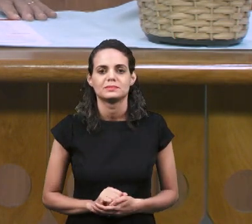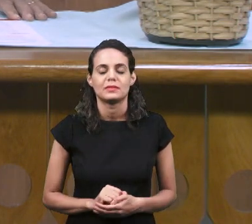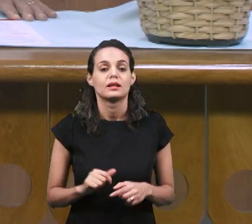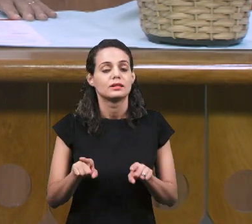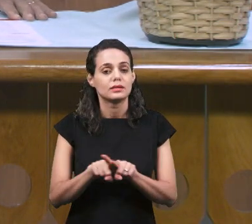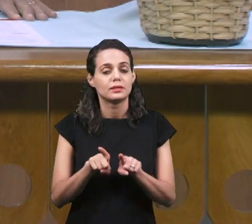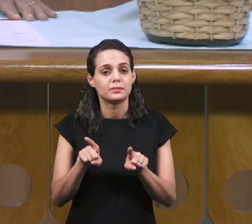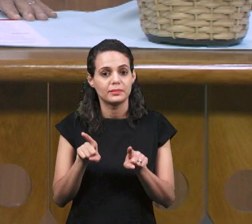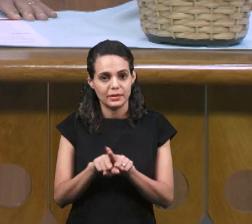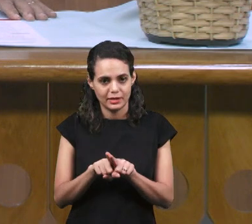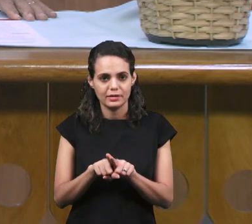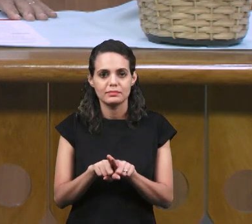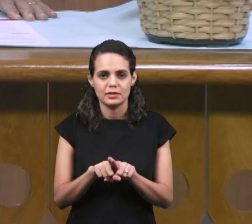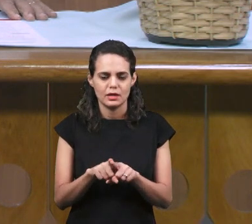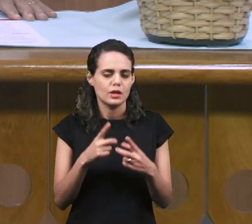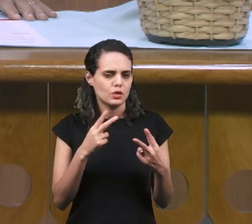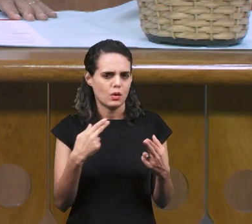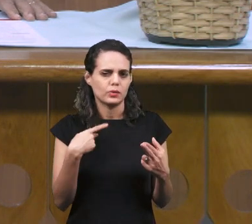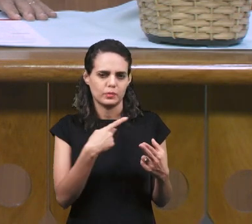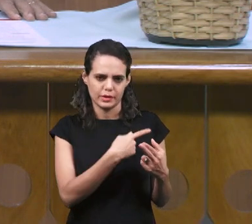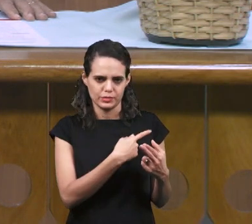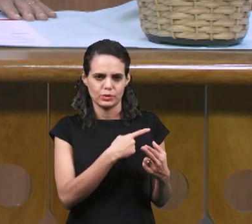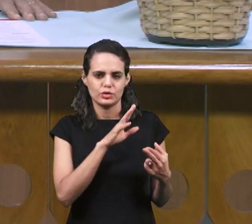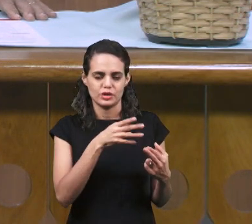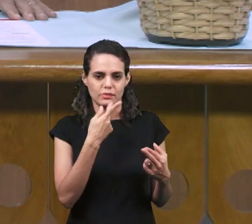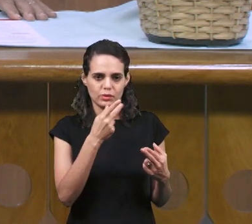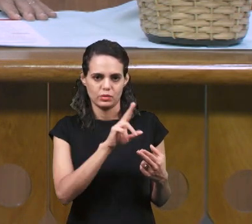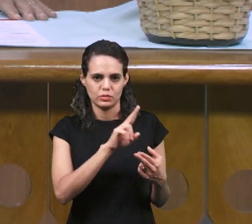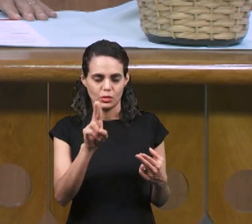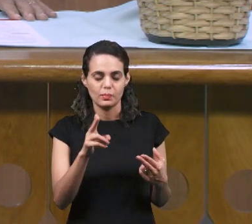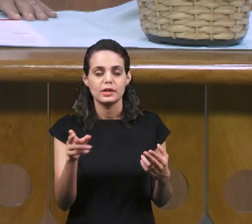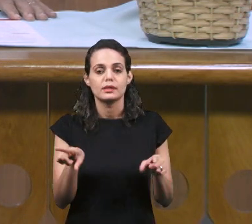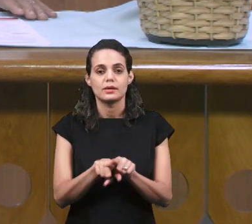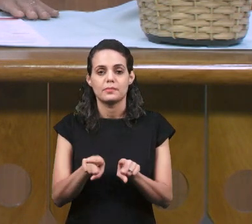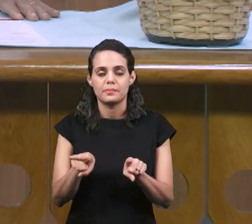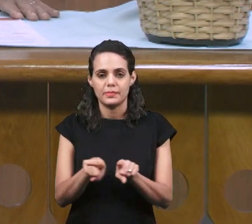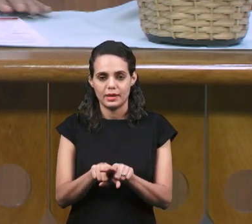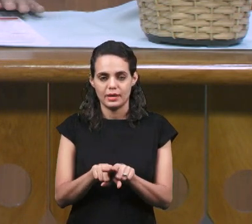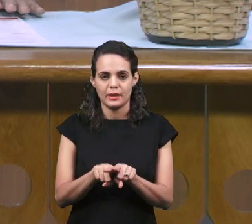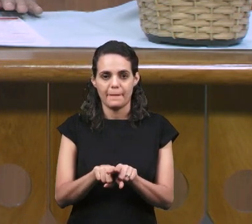le frère du Spirit Saint, Pinheiros. Le témoignage d'ouvrier